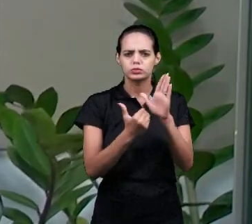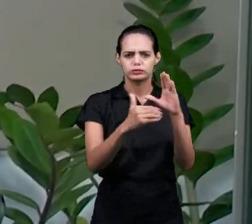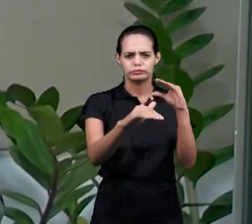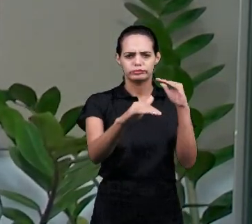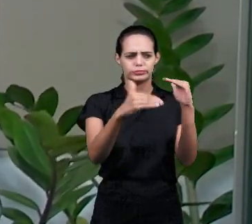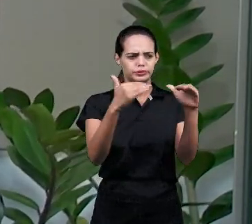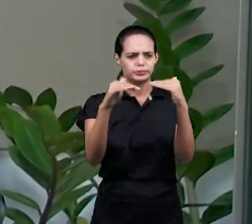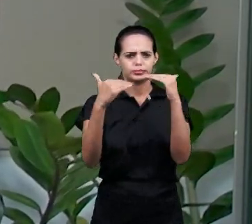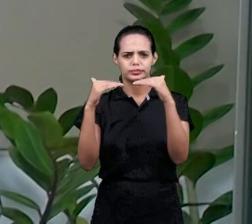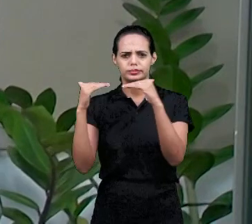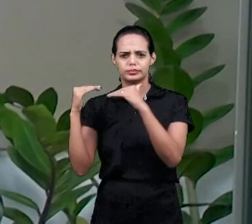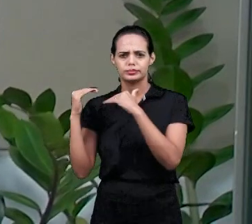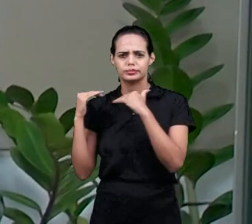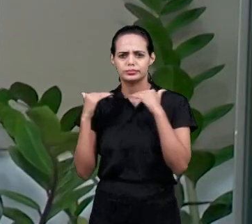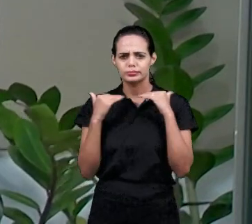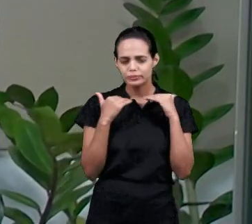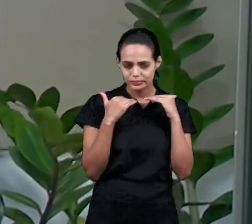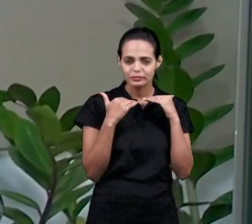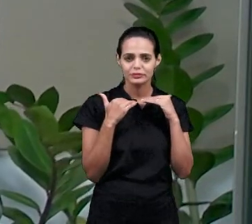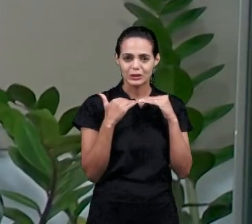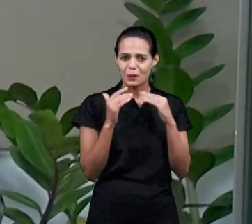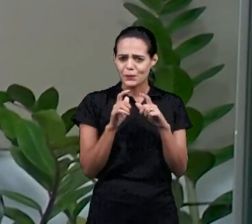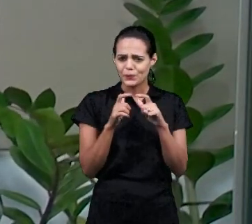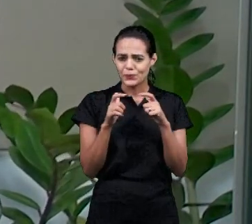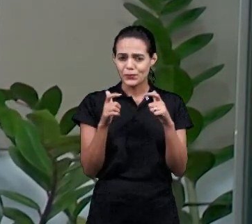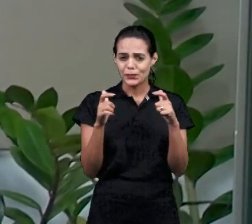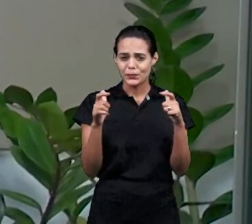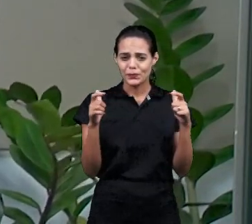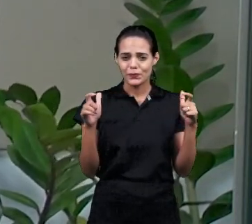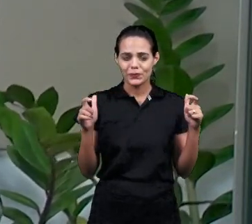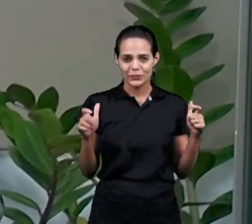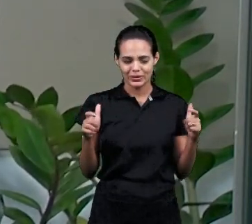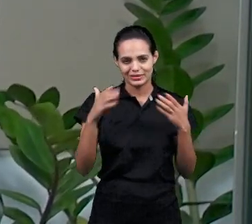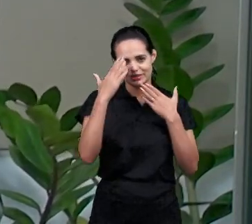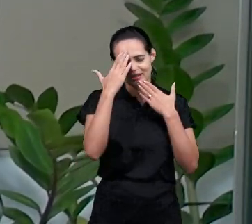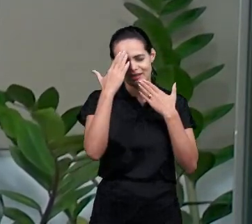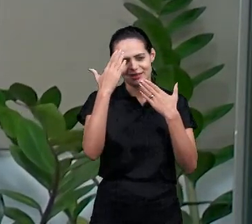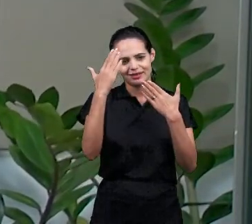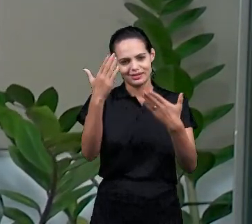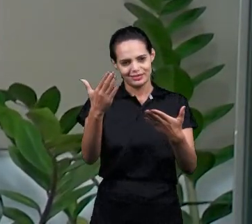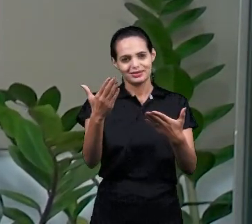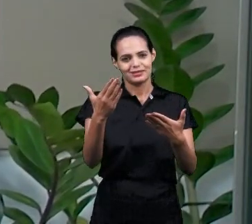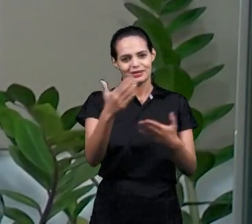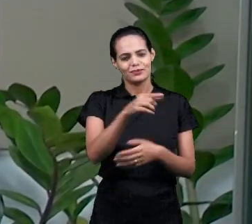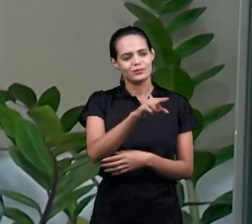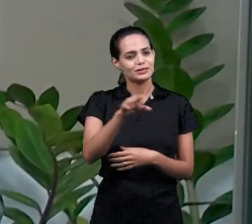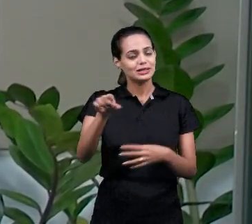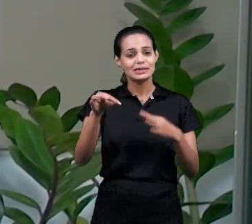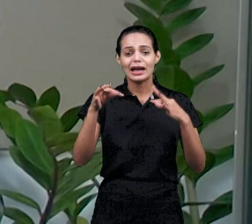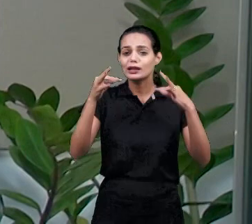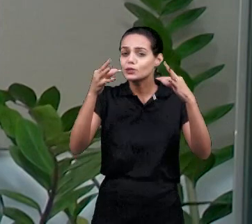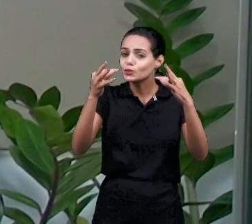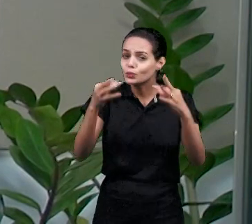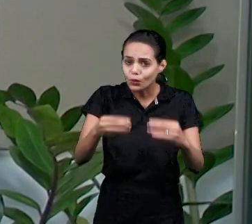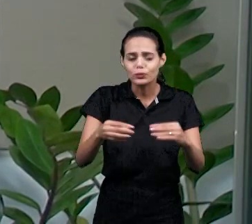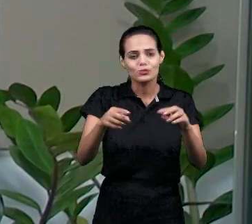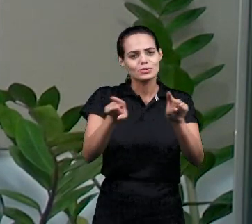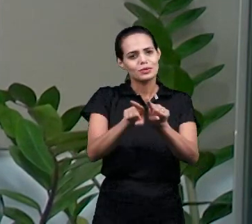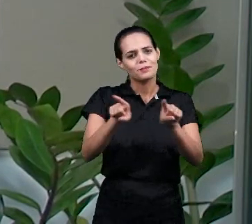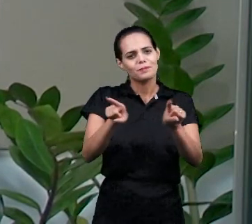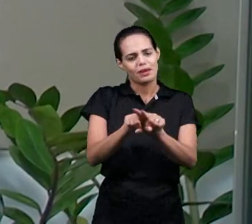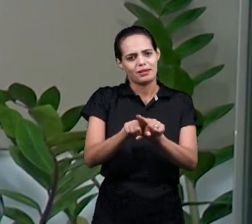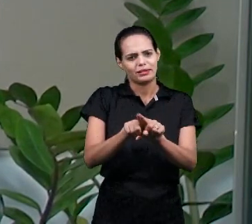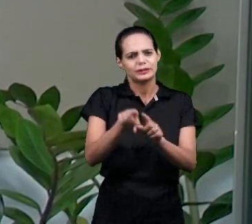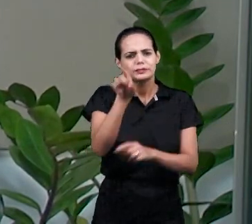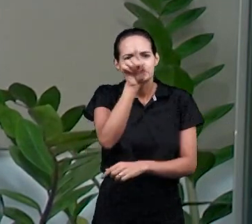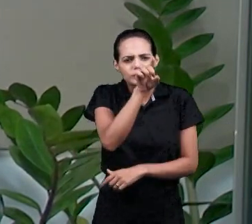ces trois pour partager avec vous. Je remercie à ces frères comme si j'étais en train de remercier à tous les autres qui nous ont envoyé